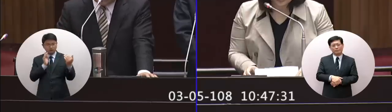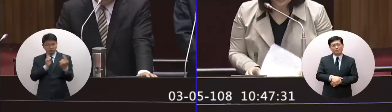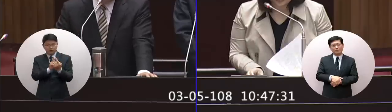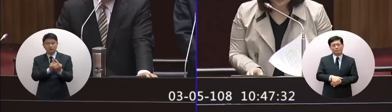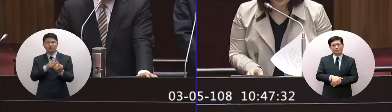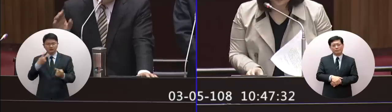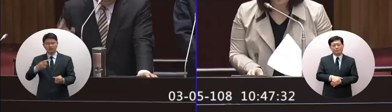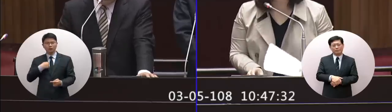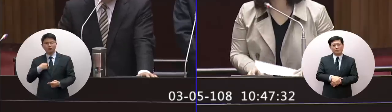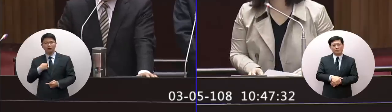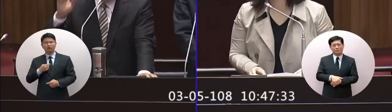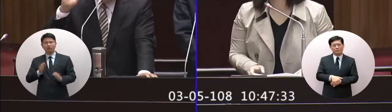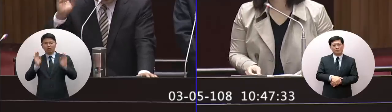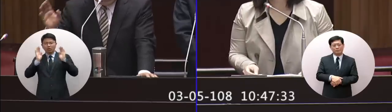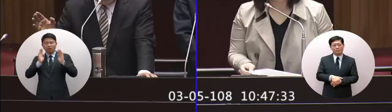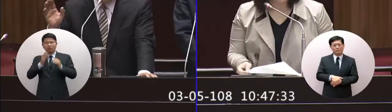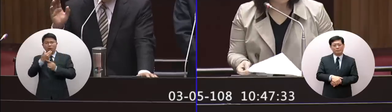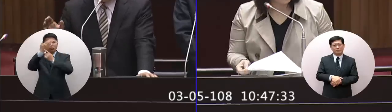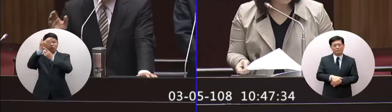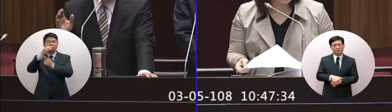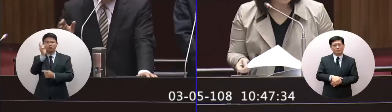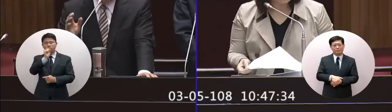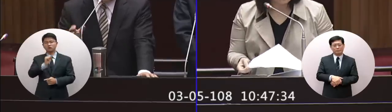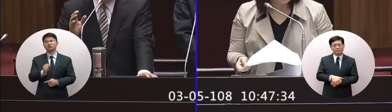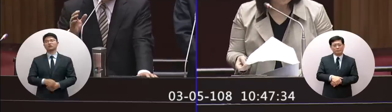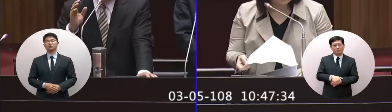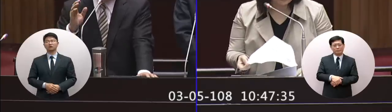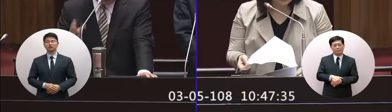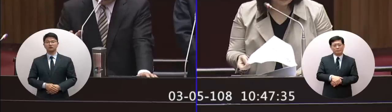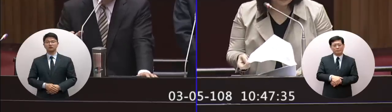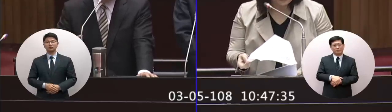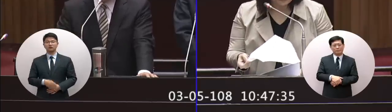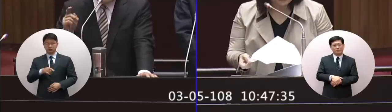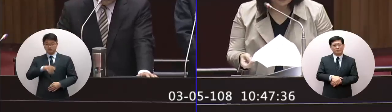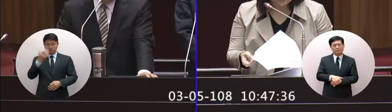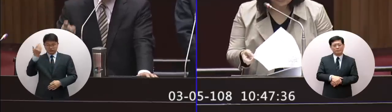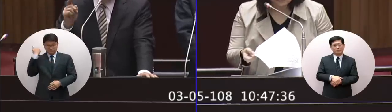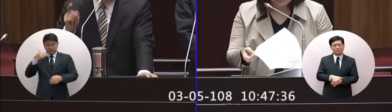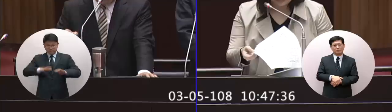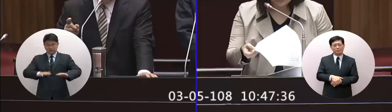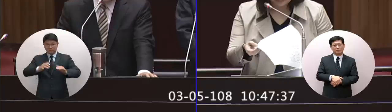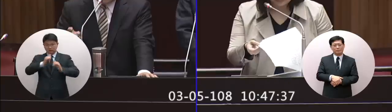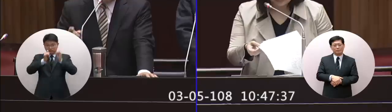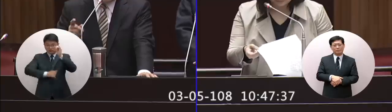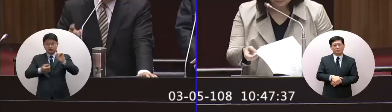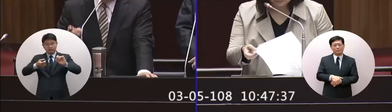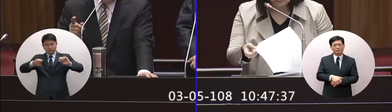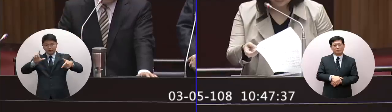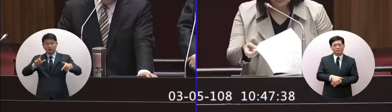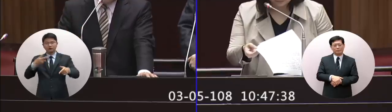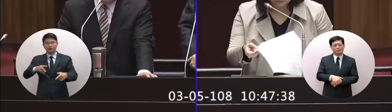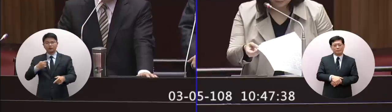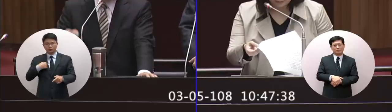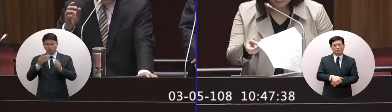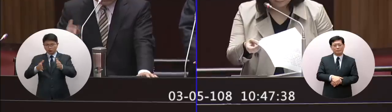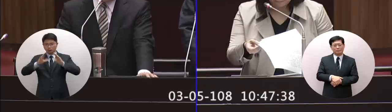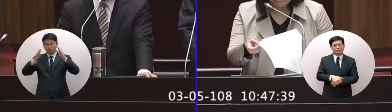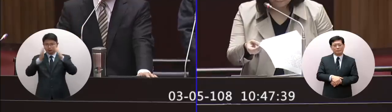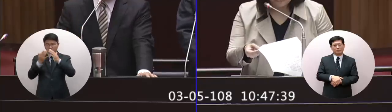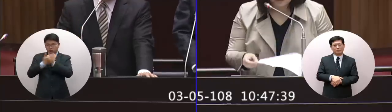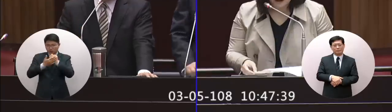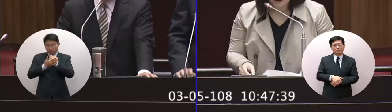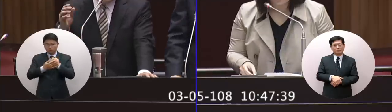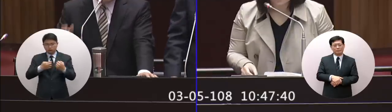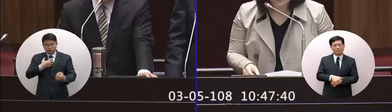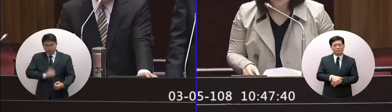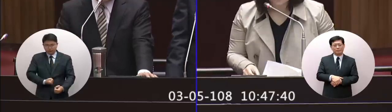不投降。而虽然时空背景不同，但保家卫国的决心是